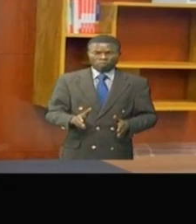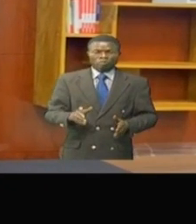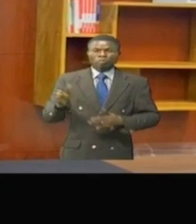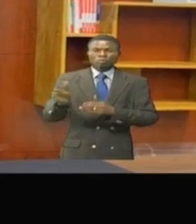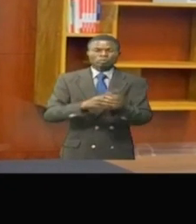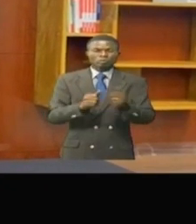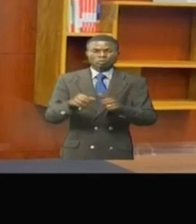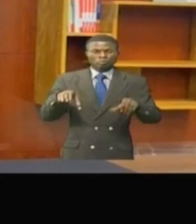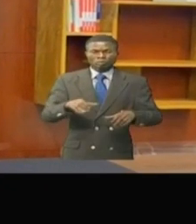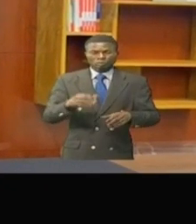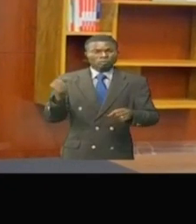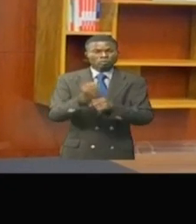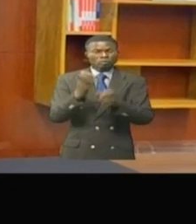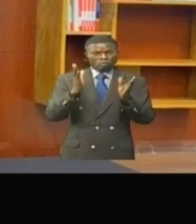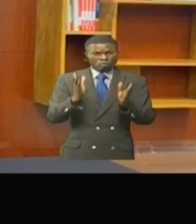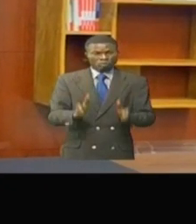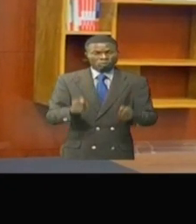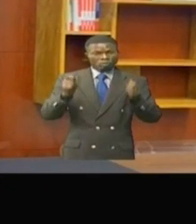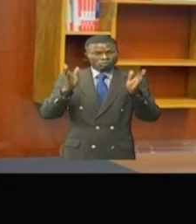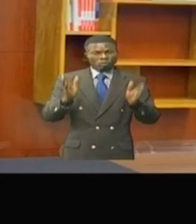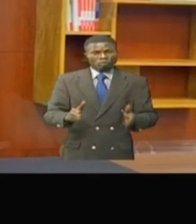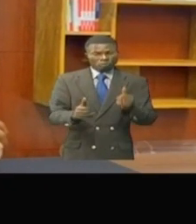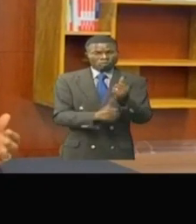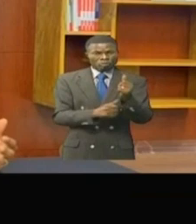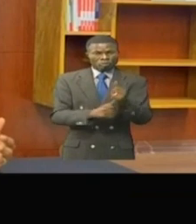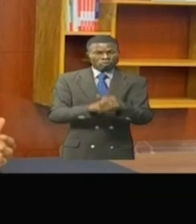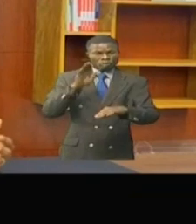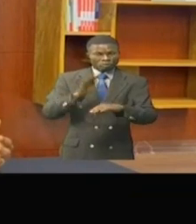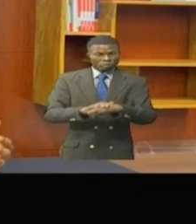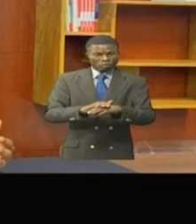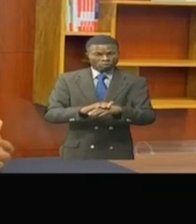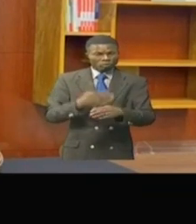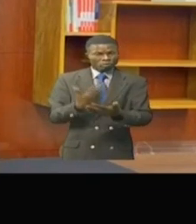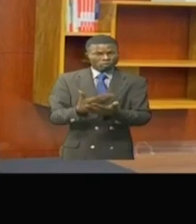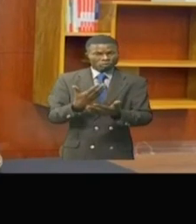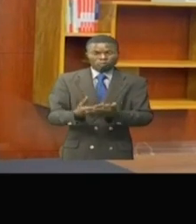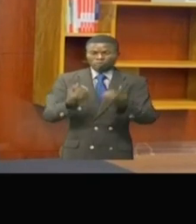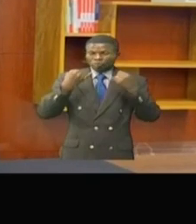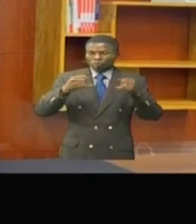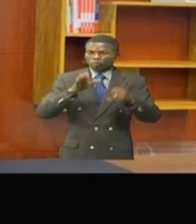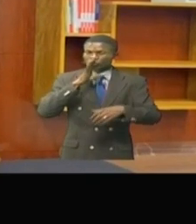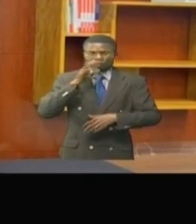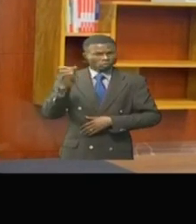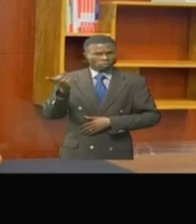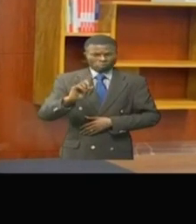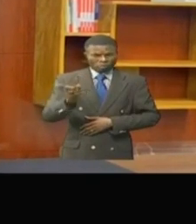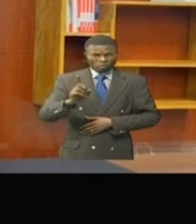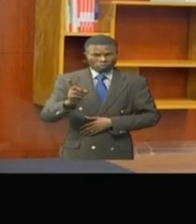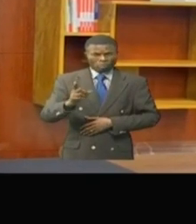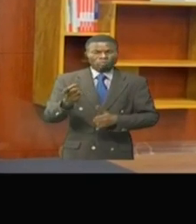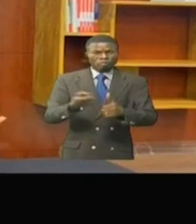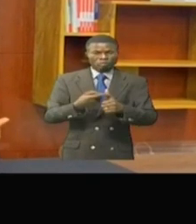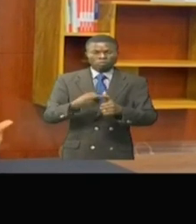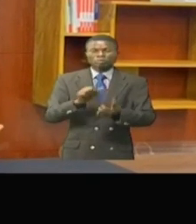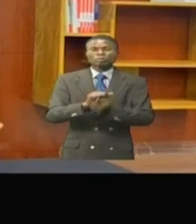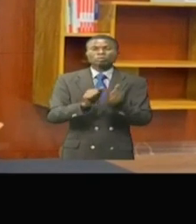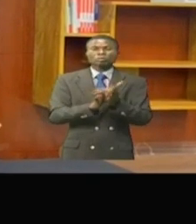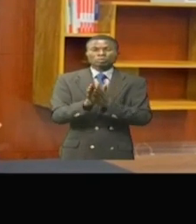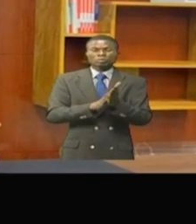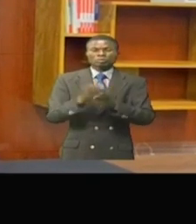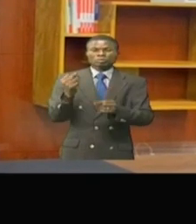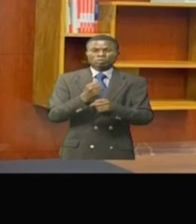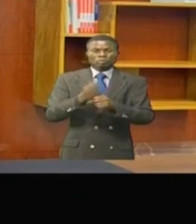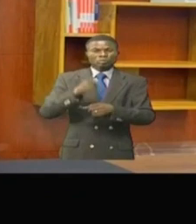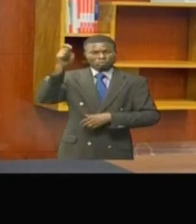Le bon professionnel, ce n'est pas celui qui est toujours pressé de donner des informations, surtout pour ce qui concerne des